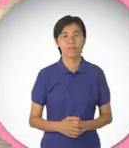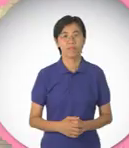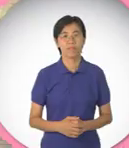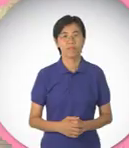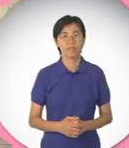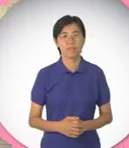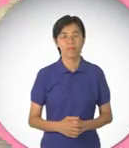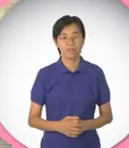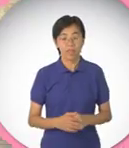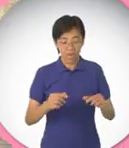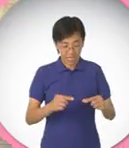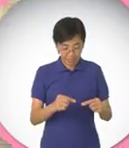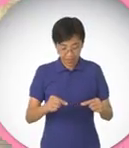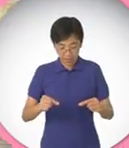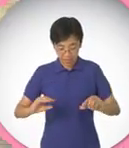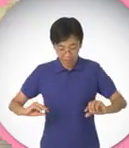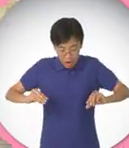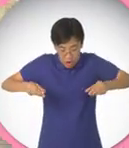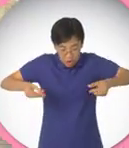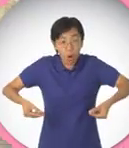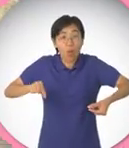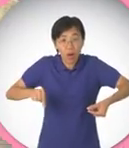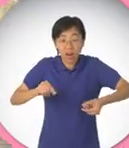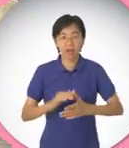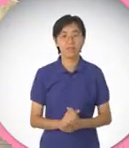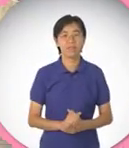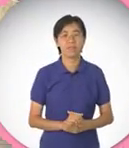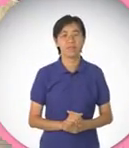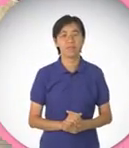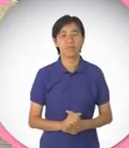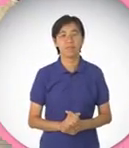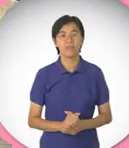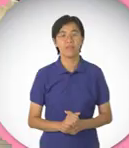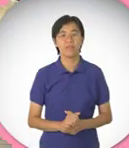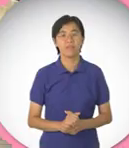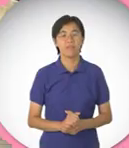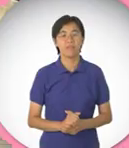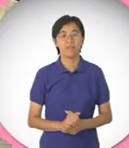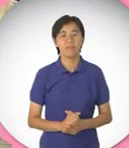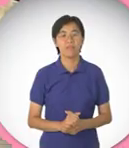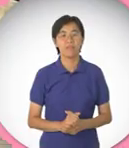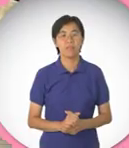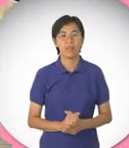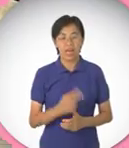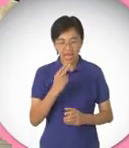ช่เพราะว่าเดี๋ยวเวลาเขาพองเวลาเขาขึ้นฟูเนี่ยนะคะเดี๋ยวจะเห็นรอยต่อชัด